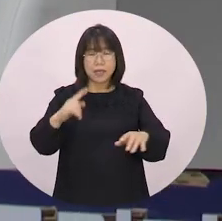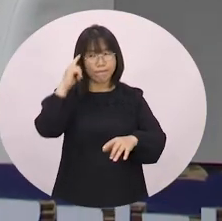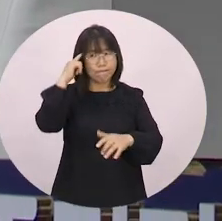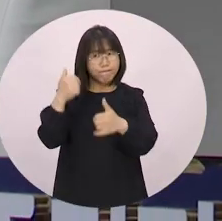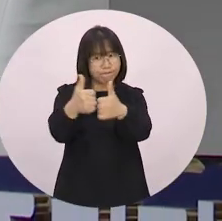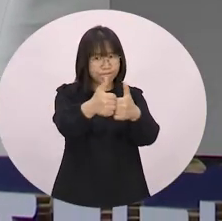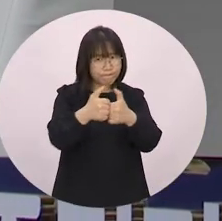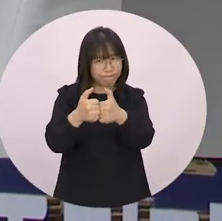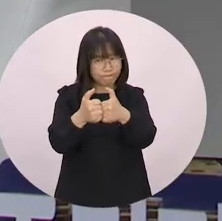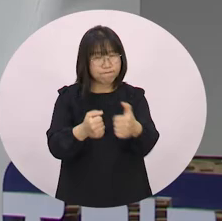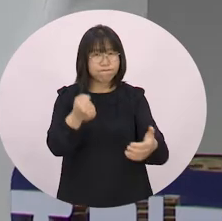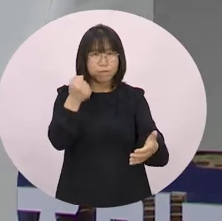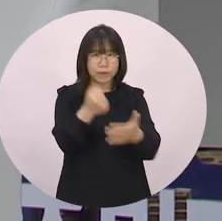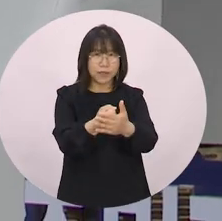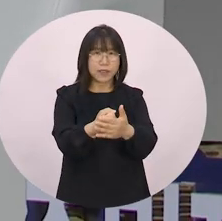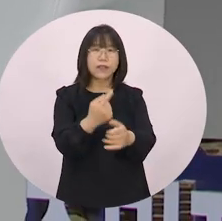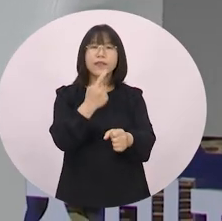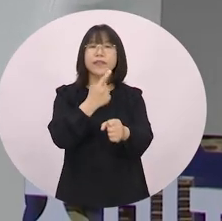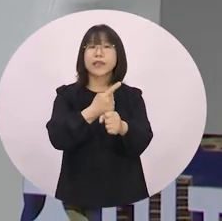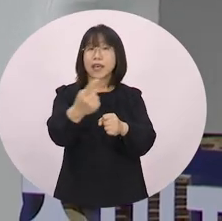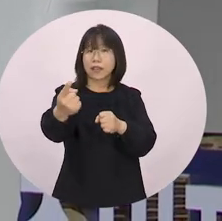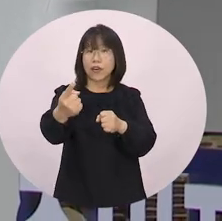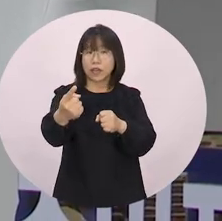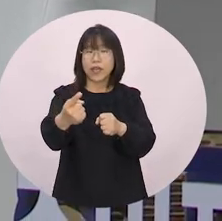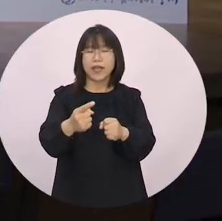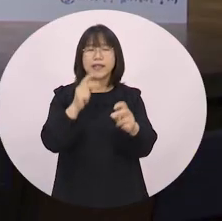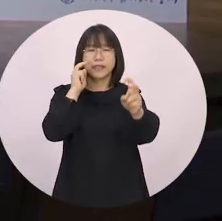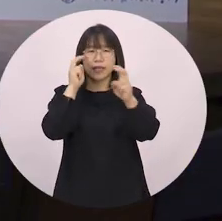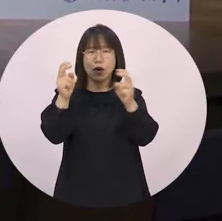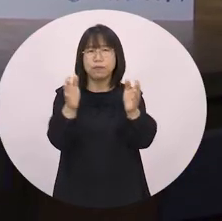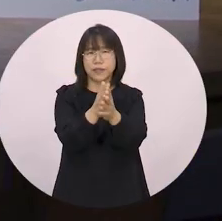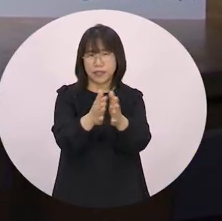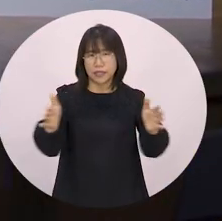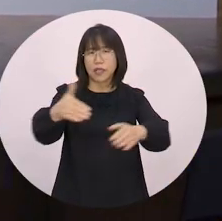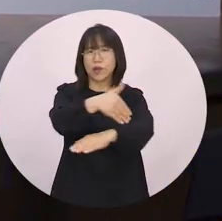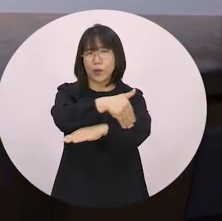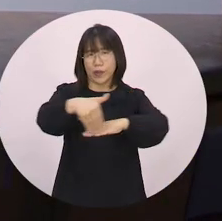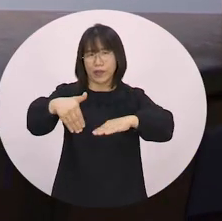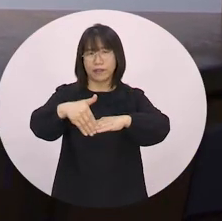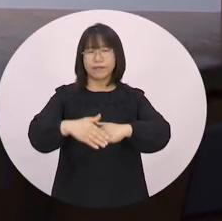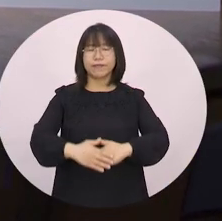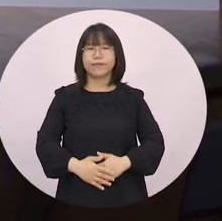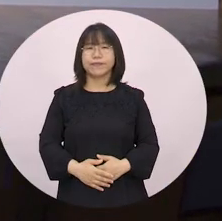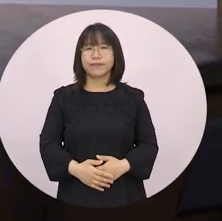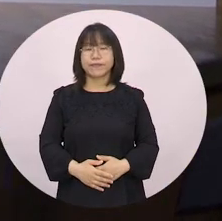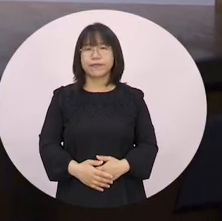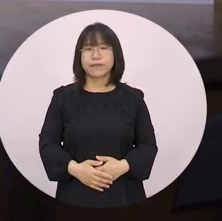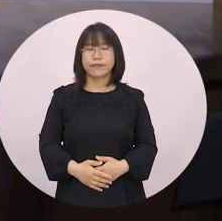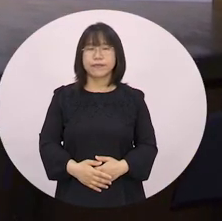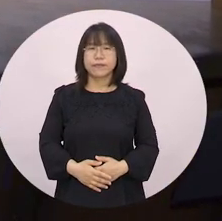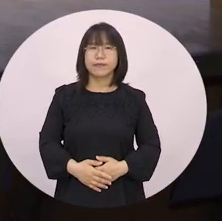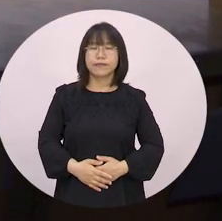의결을 거쳐 사업을 확정하고 2022년 본격적으로 사업을 실행할 예정입니다